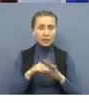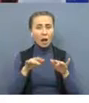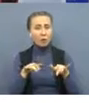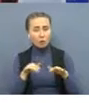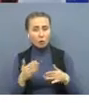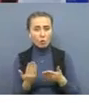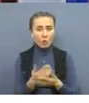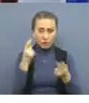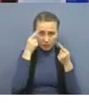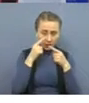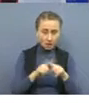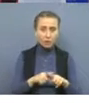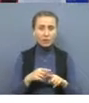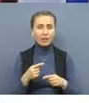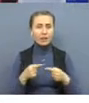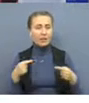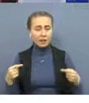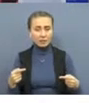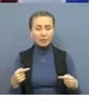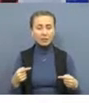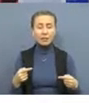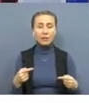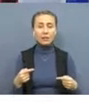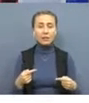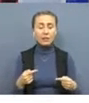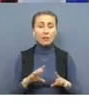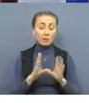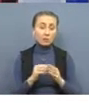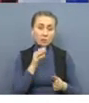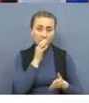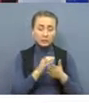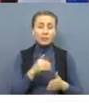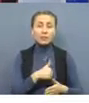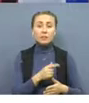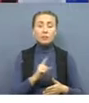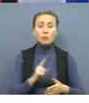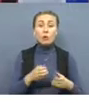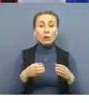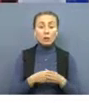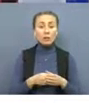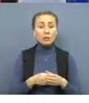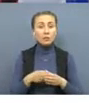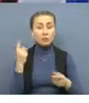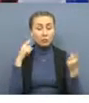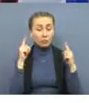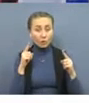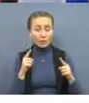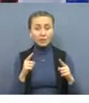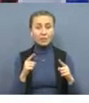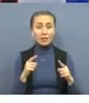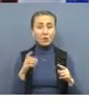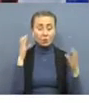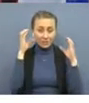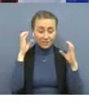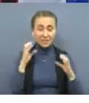новых технологий и так далее. В принципе, хочу сказать, что коллектив, творческий коллектив университета Абая